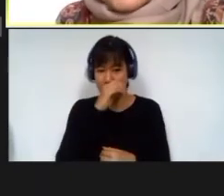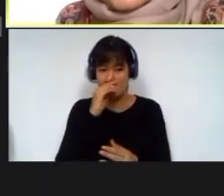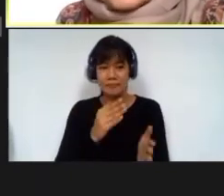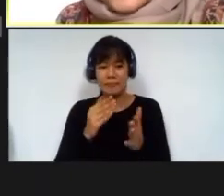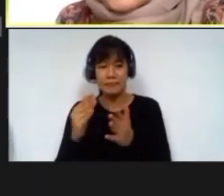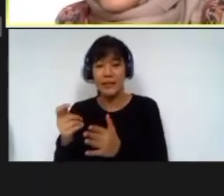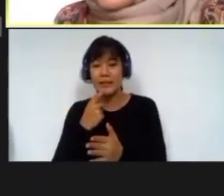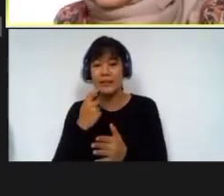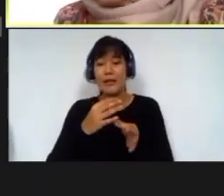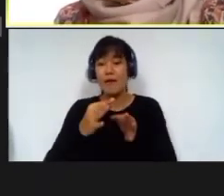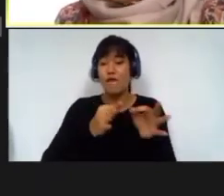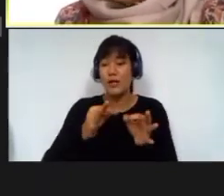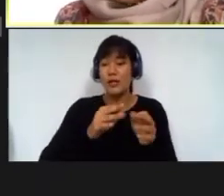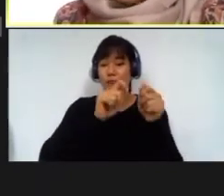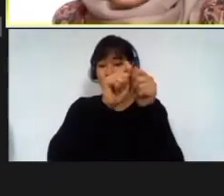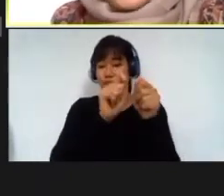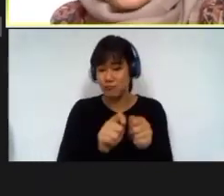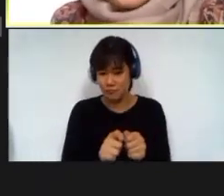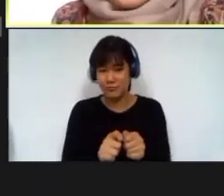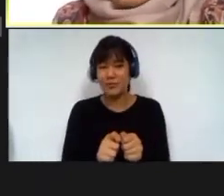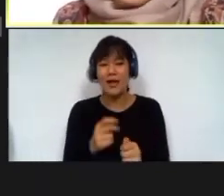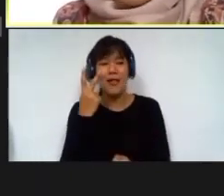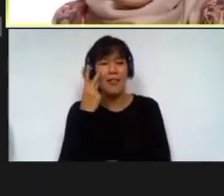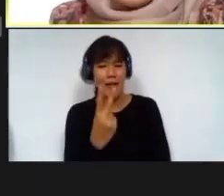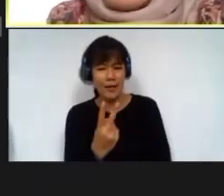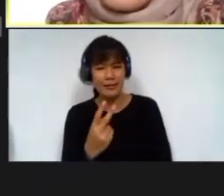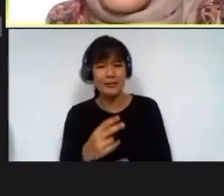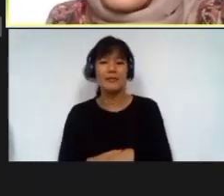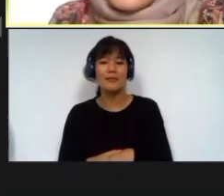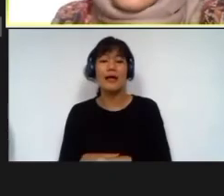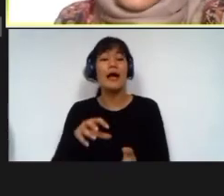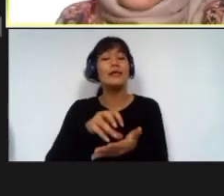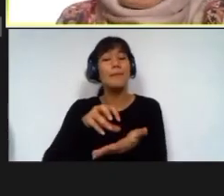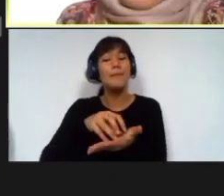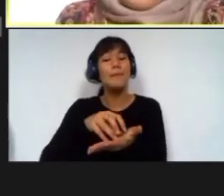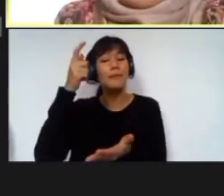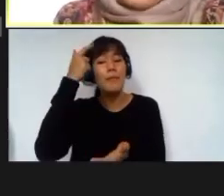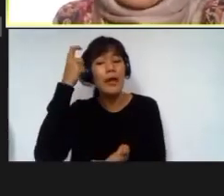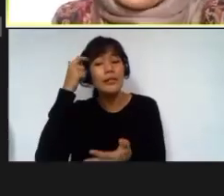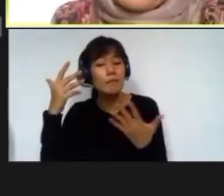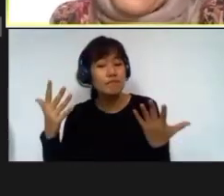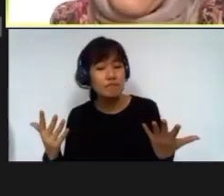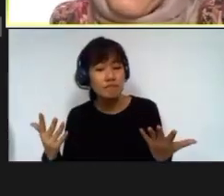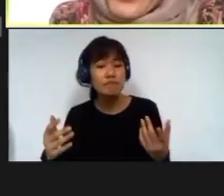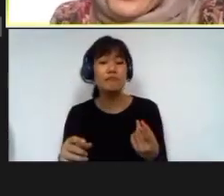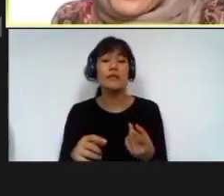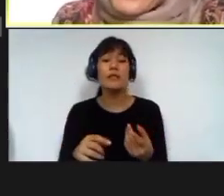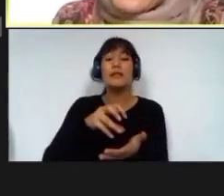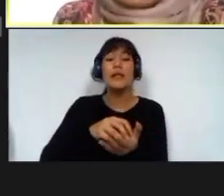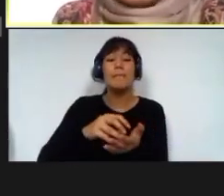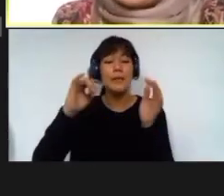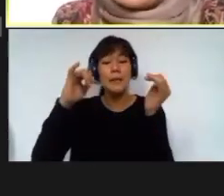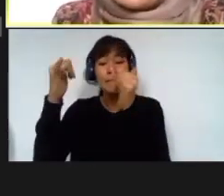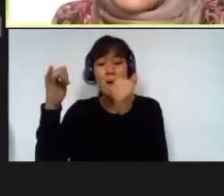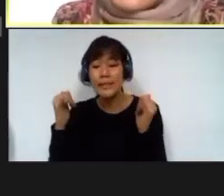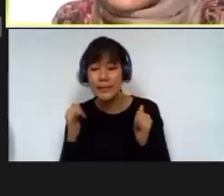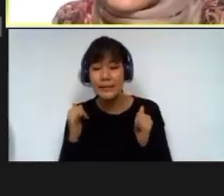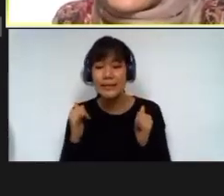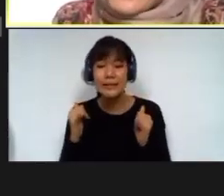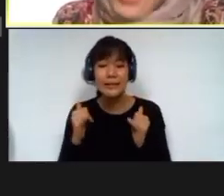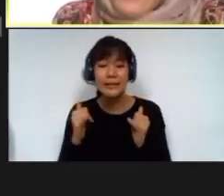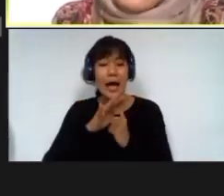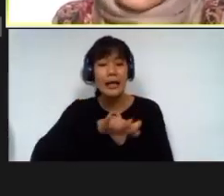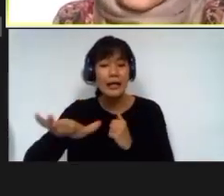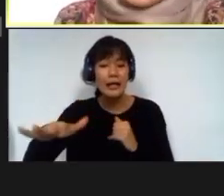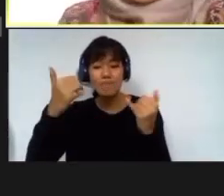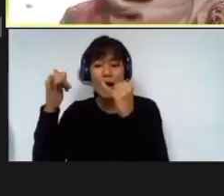Lalu di sarana prasarana kita juga mesti lihat bagaimana tempat belajarnya. bagaimana tempat bermain dari anak-anak